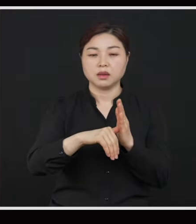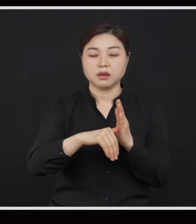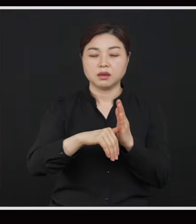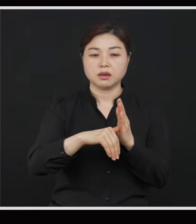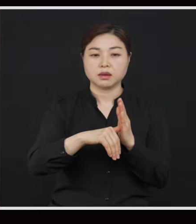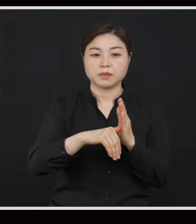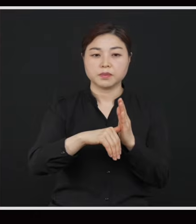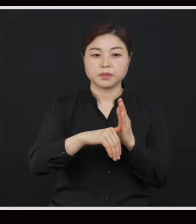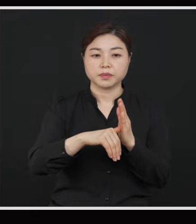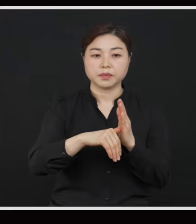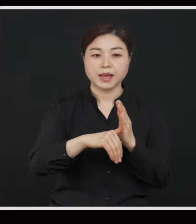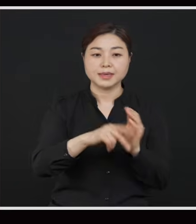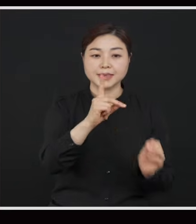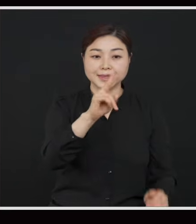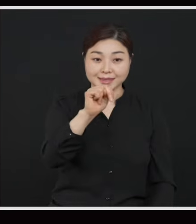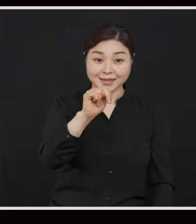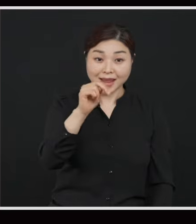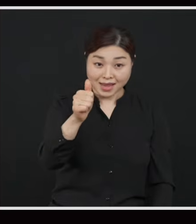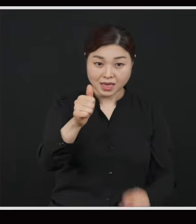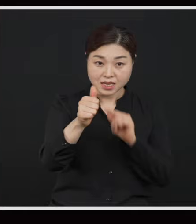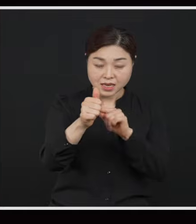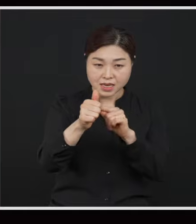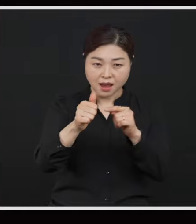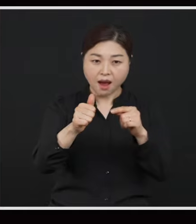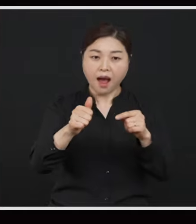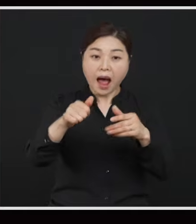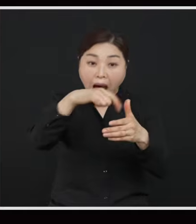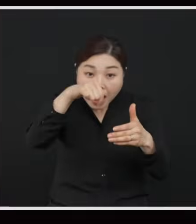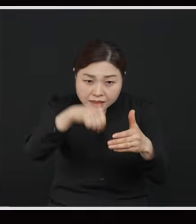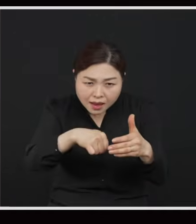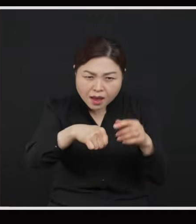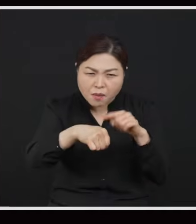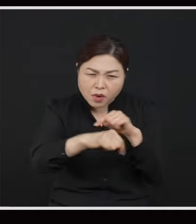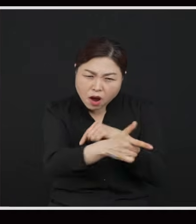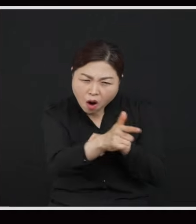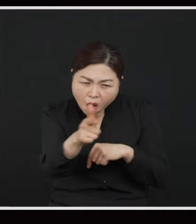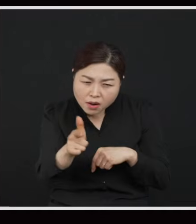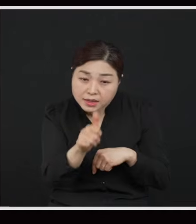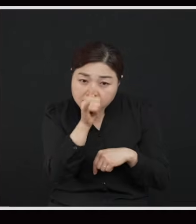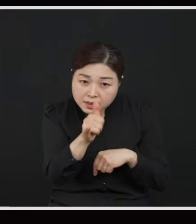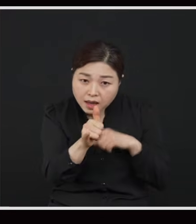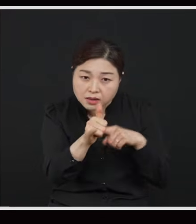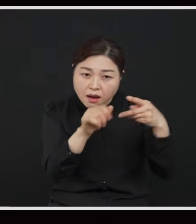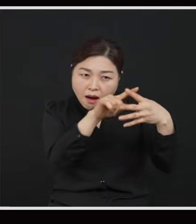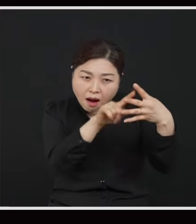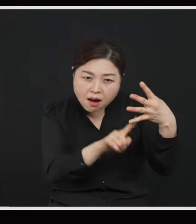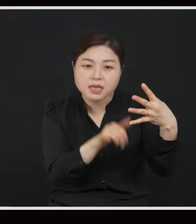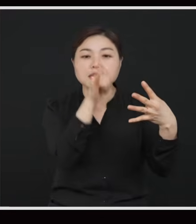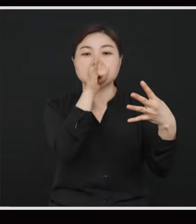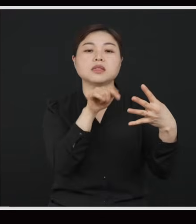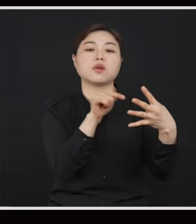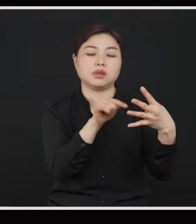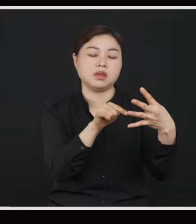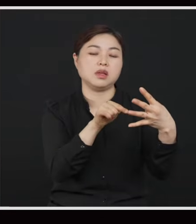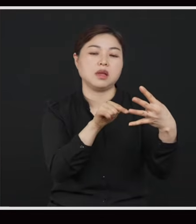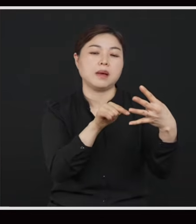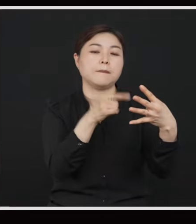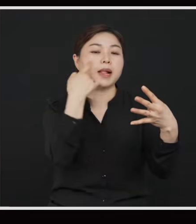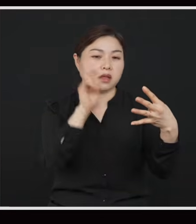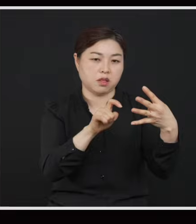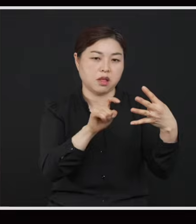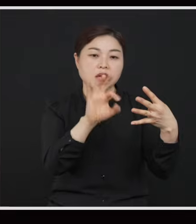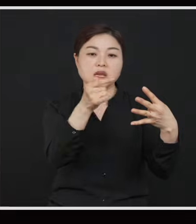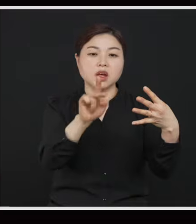1950년대에 들어와서는 이 DNA 안에 이 성분들이 있는데 4가지 다른 성분이 있다는 게 밝혀졌어요.